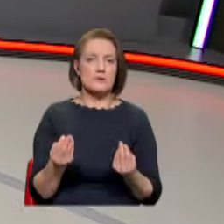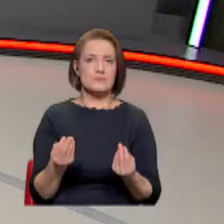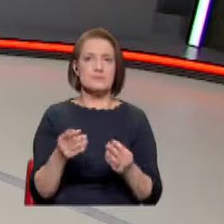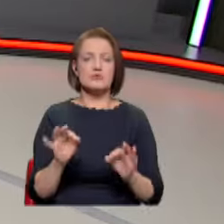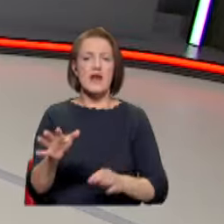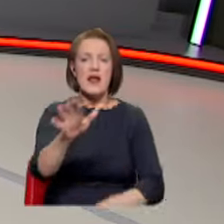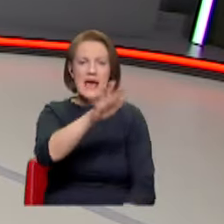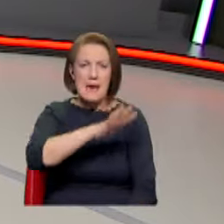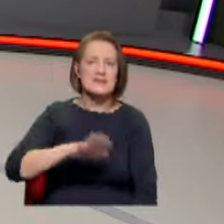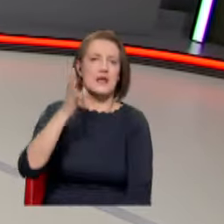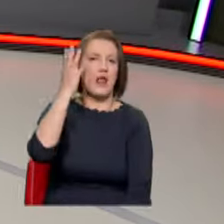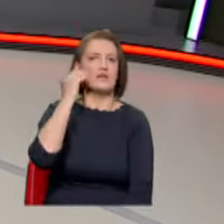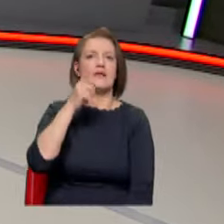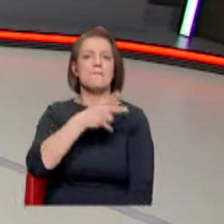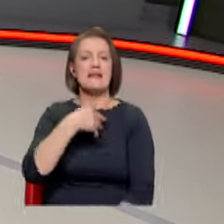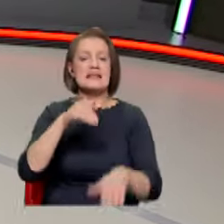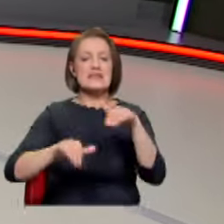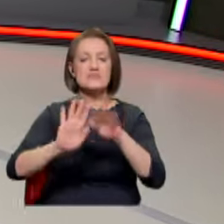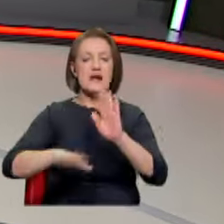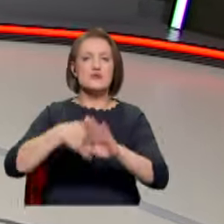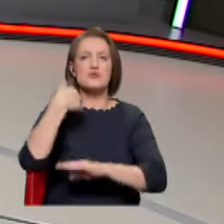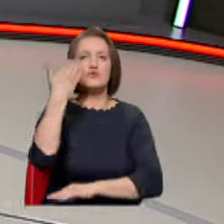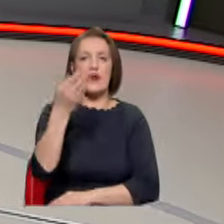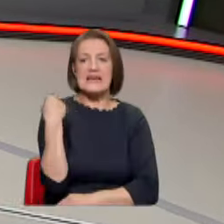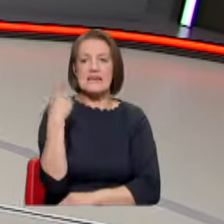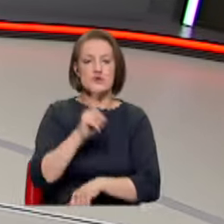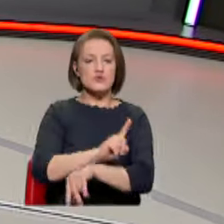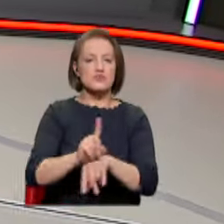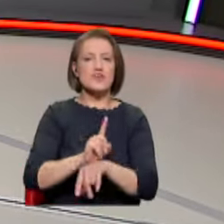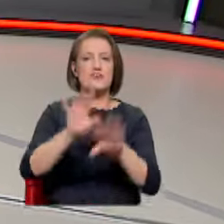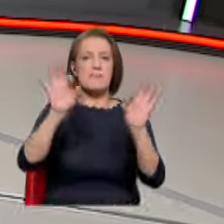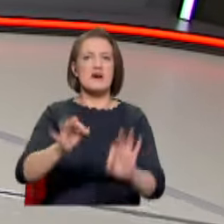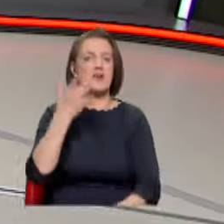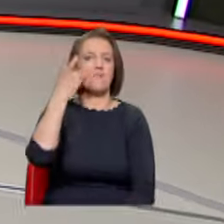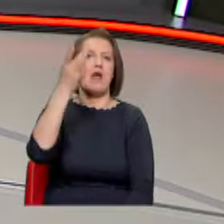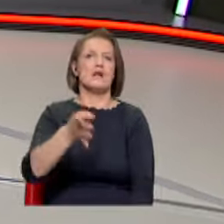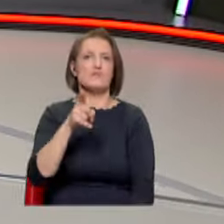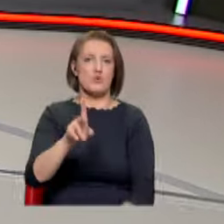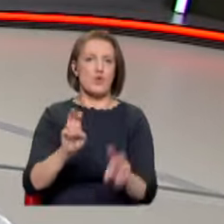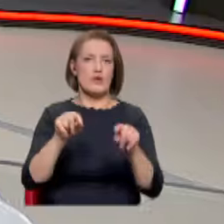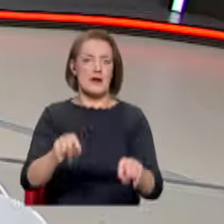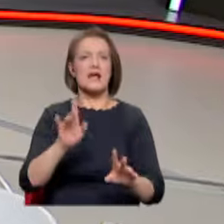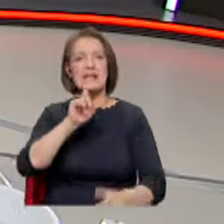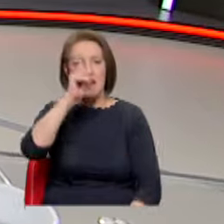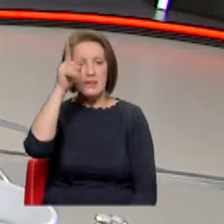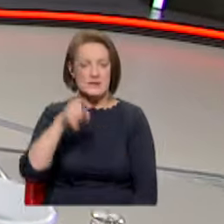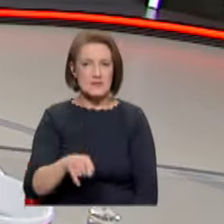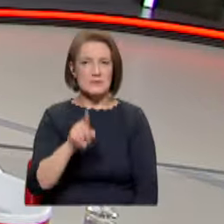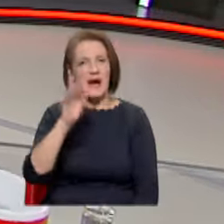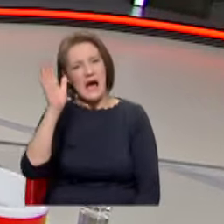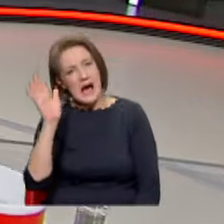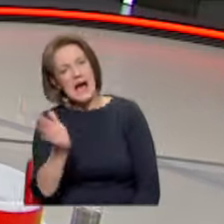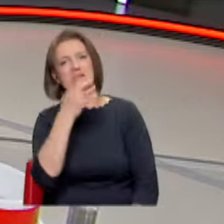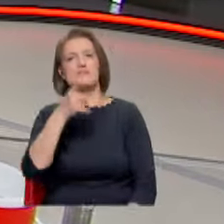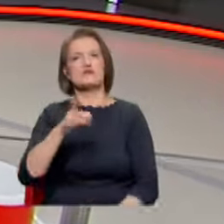bunların hepsini anlayacağız bu yerel seçimlerden sonra yepyeni bir sürecin başladığı belli bu konularda yalnız Hadi